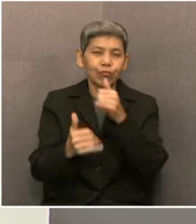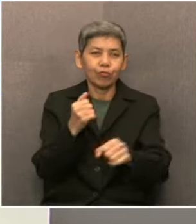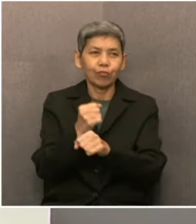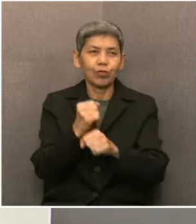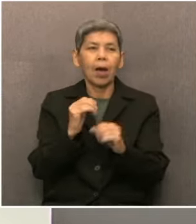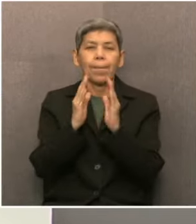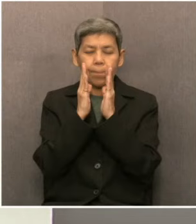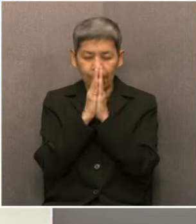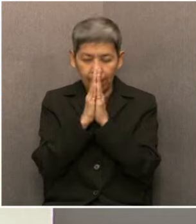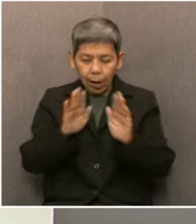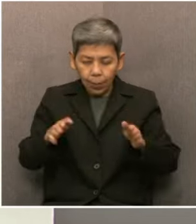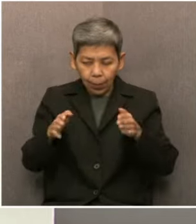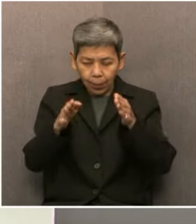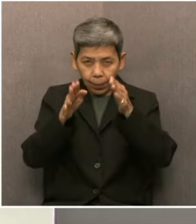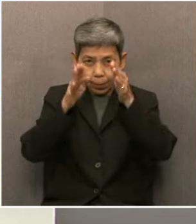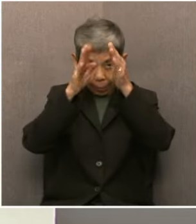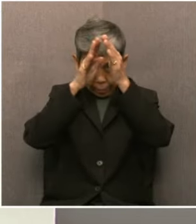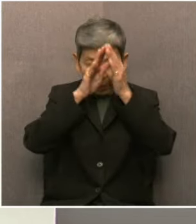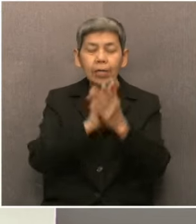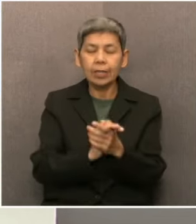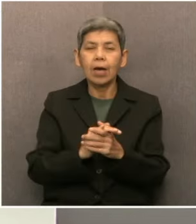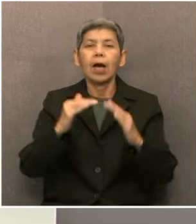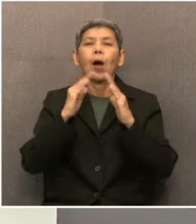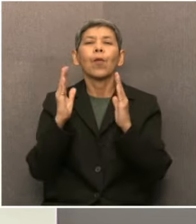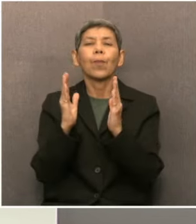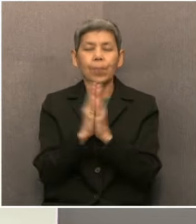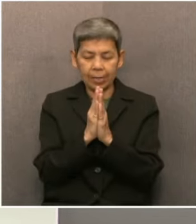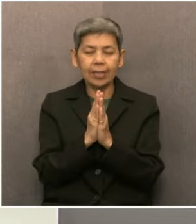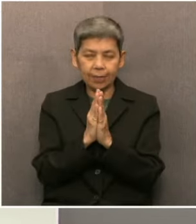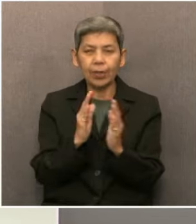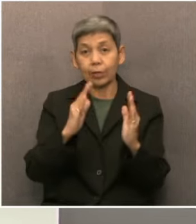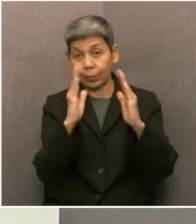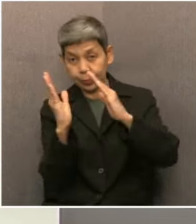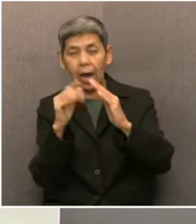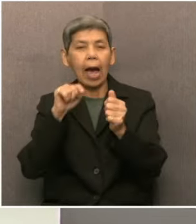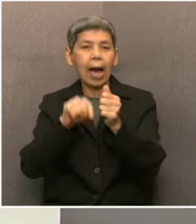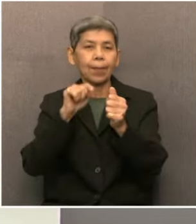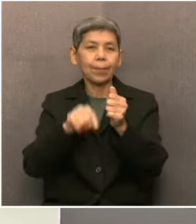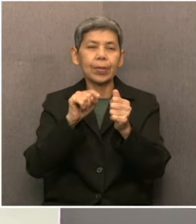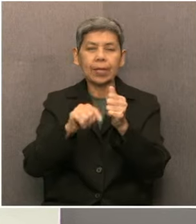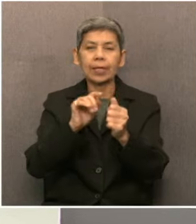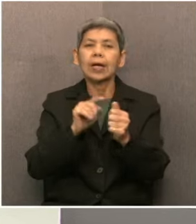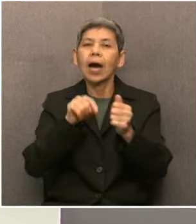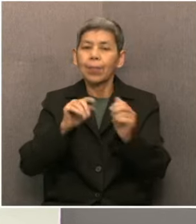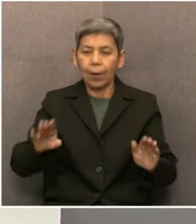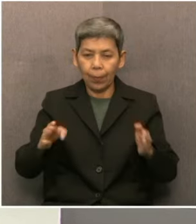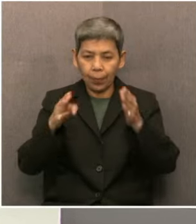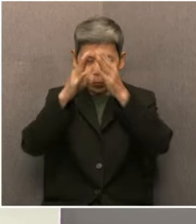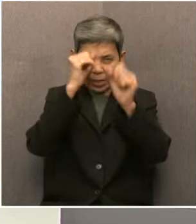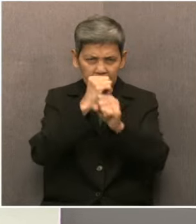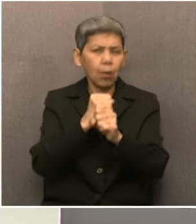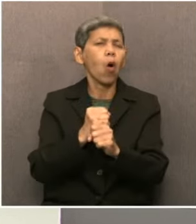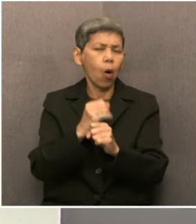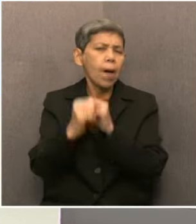พระธาตุพนมค่ะที่วัดพระธาตุพนมวรมหาวิหารที่อำเภอธาตุพนมนะคะนี้ถือว่าเป็นงานใหญ่